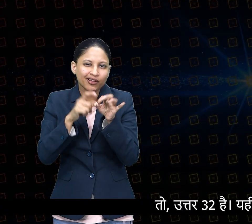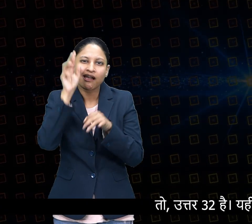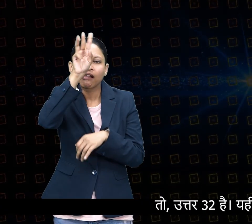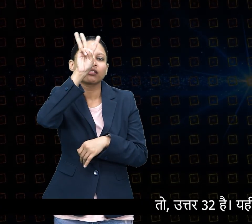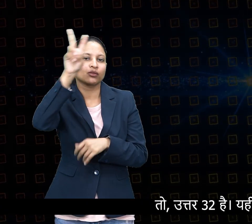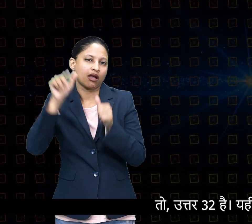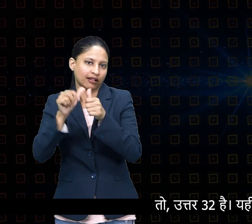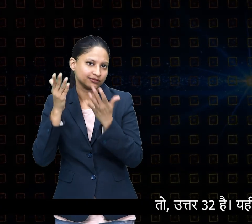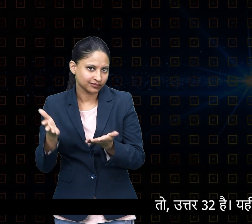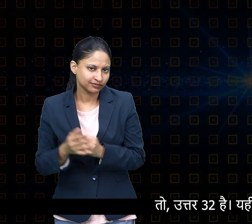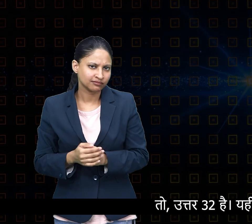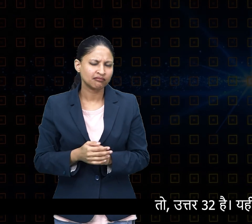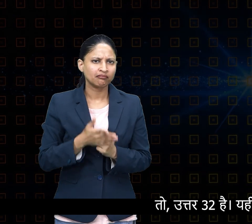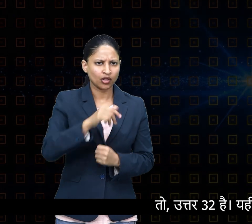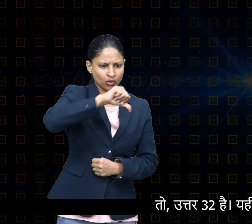है।